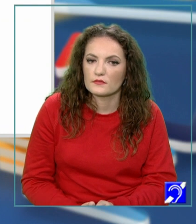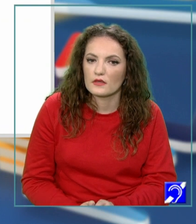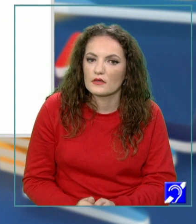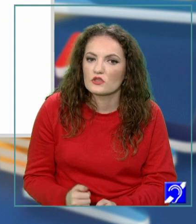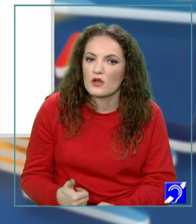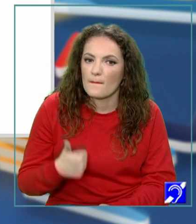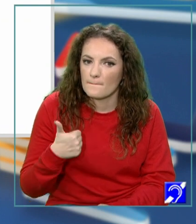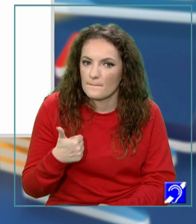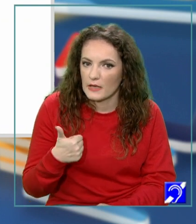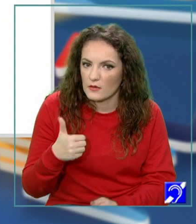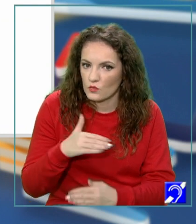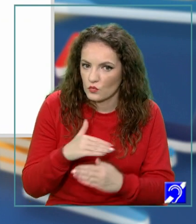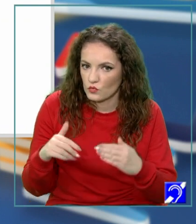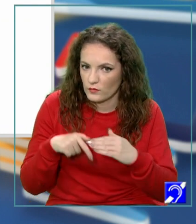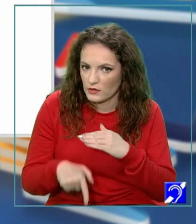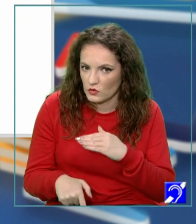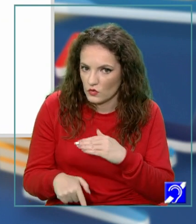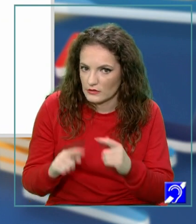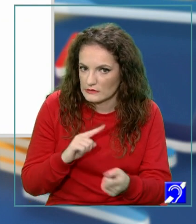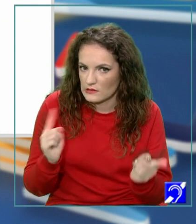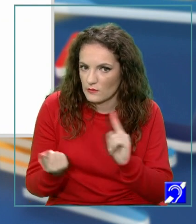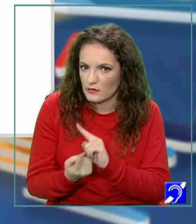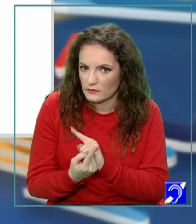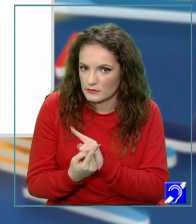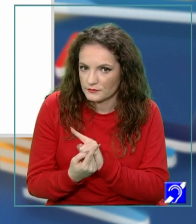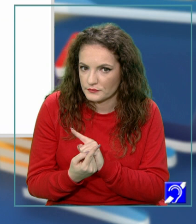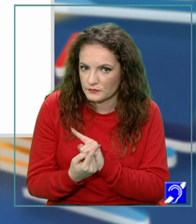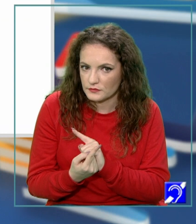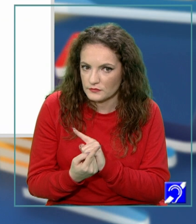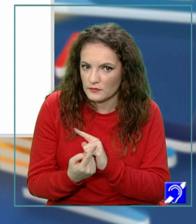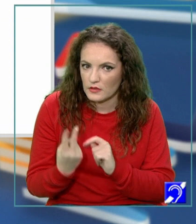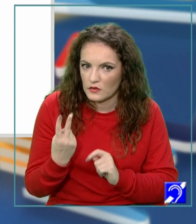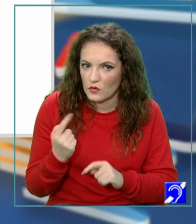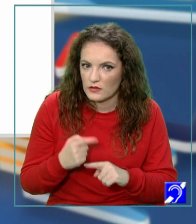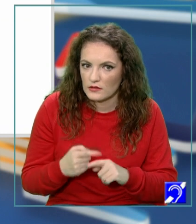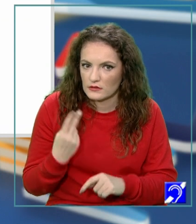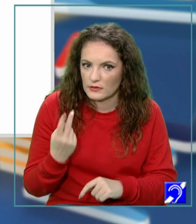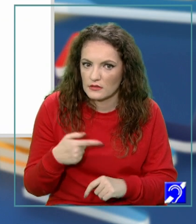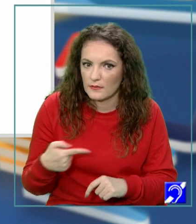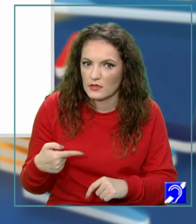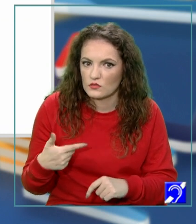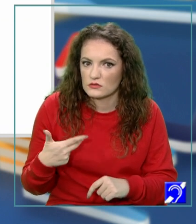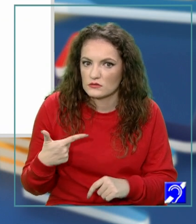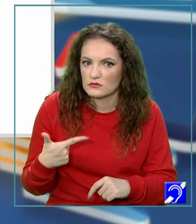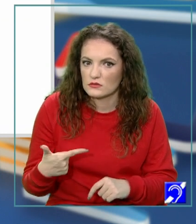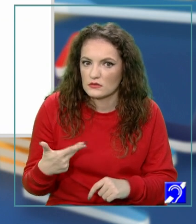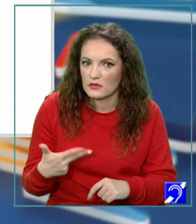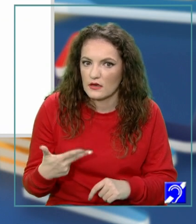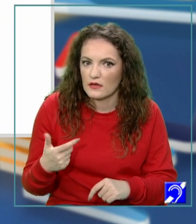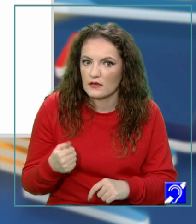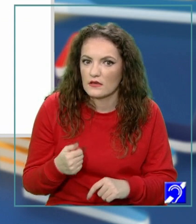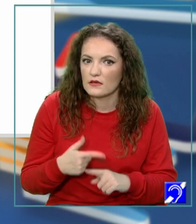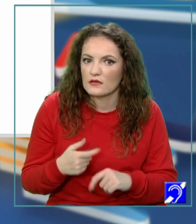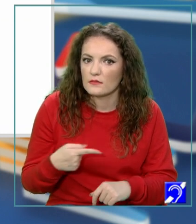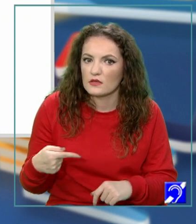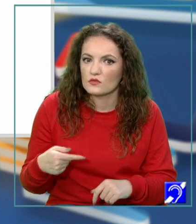numitor, voi înlocui cu descompunerea pe care am găsit-o. Deci voi scrie 2x pătrat minus 3x minus 17 supra x minus 3 pe lângă x minus